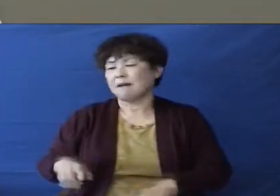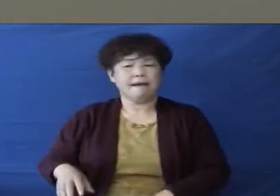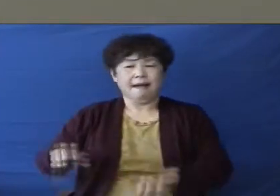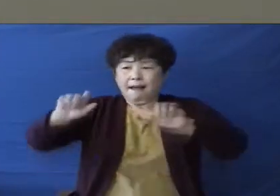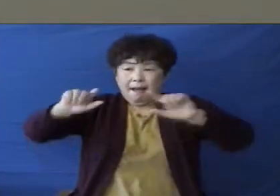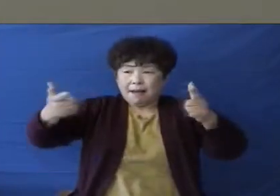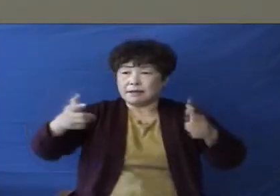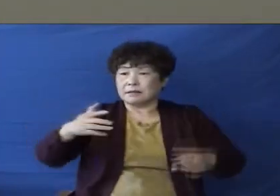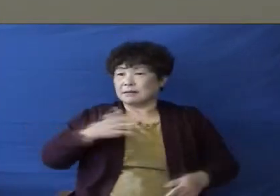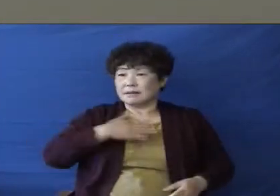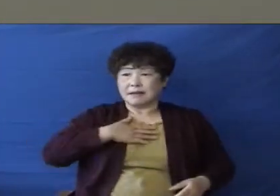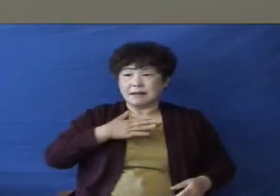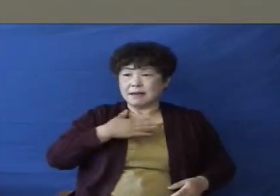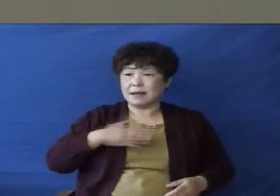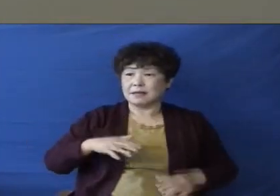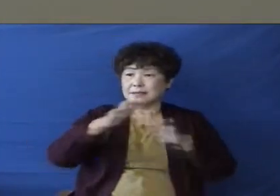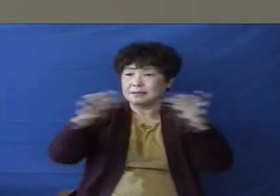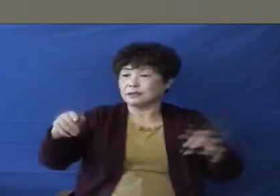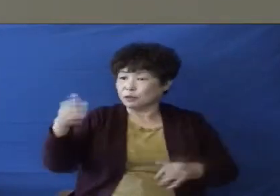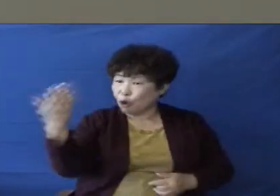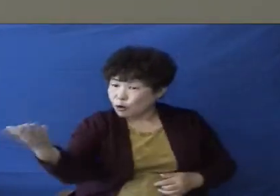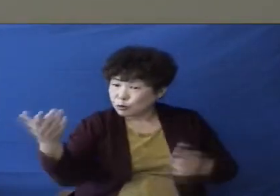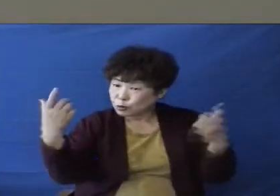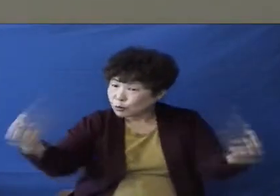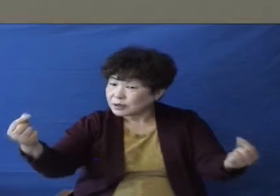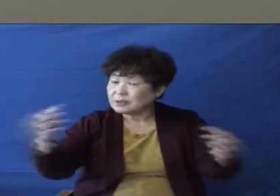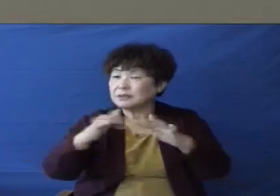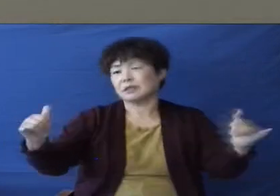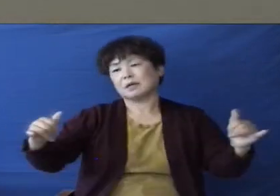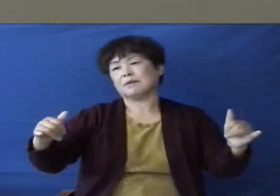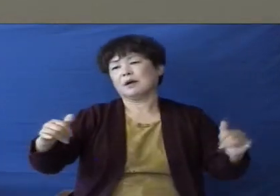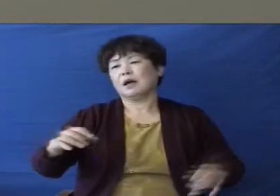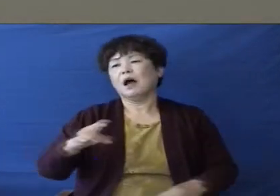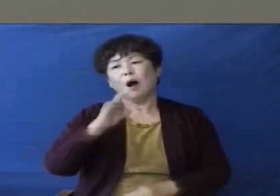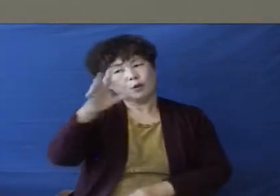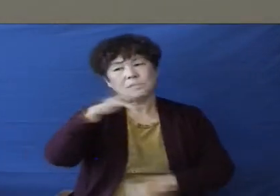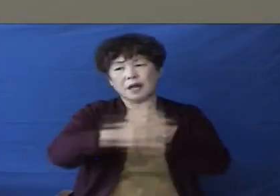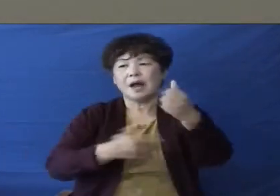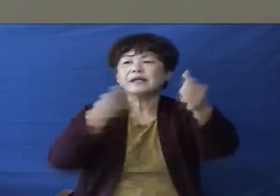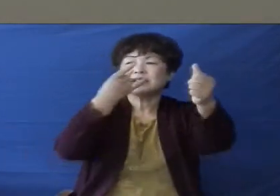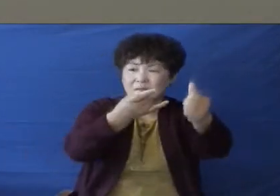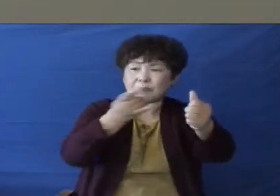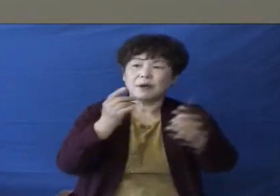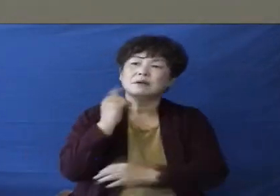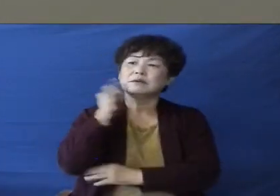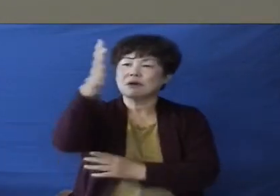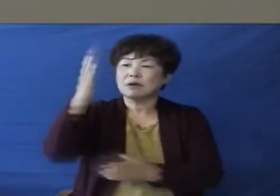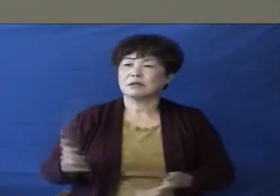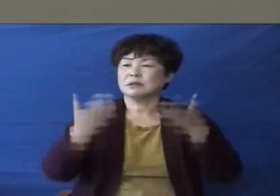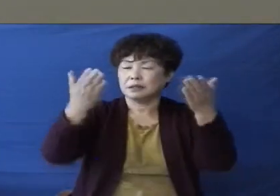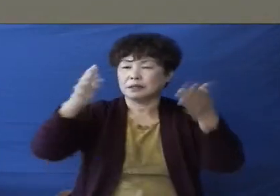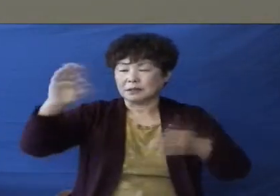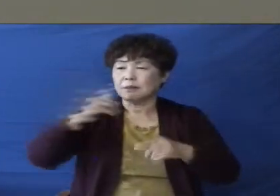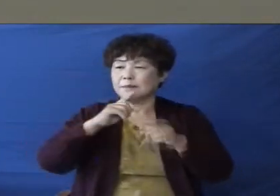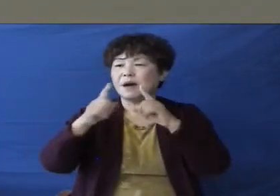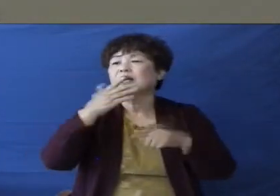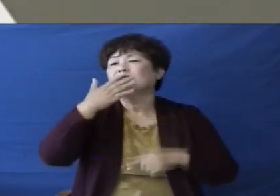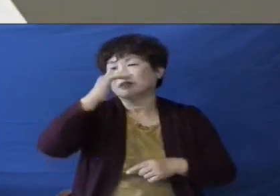영광을 돌리라고 그렇게 평생 동안 할 수 있는 사람이 얼마나 되겠습니까 아 그래서